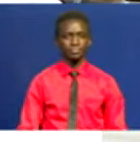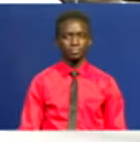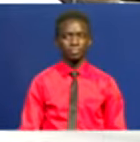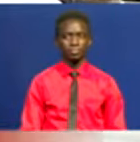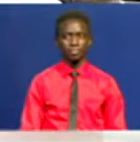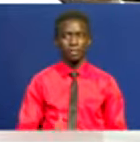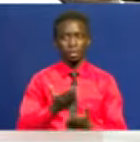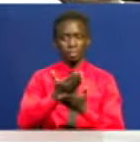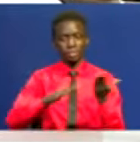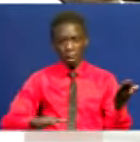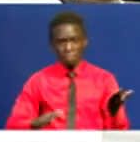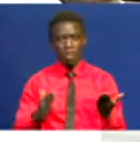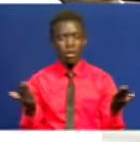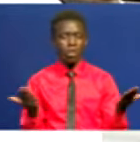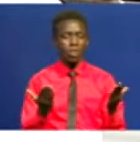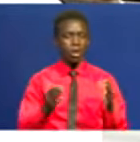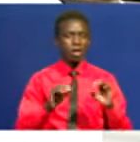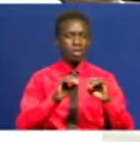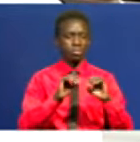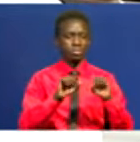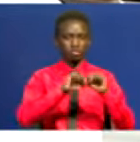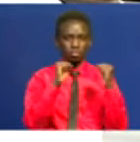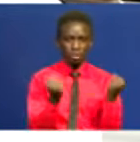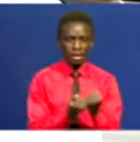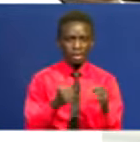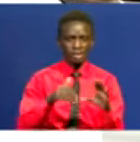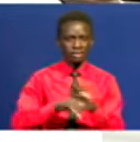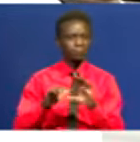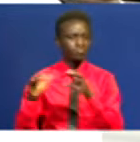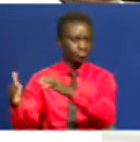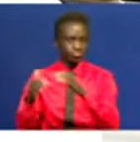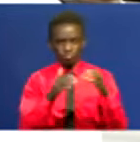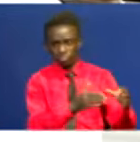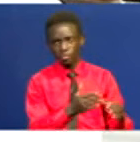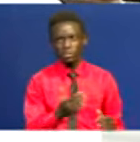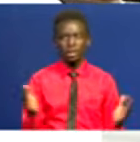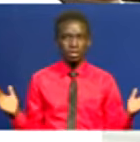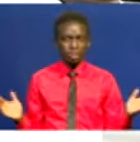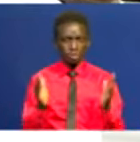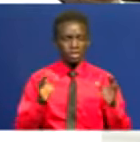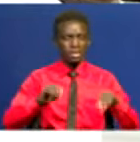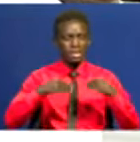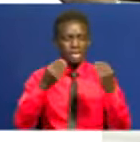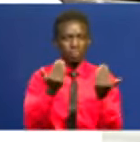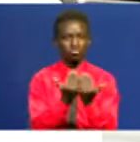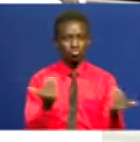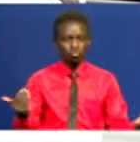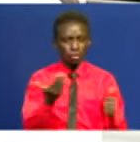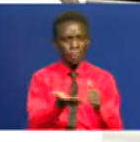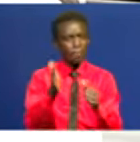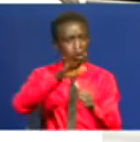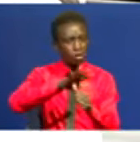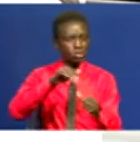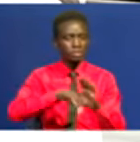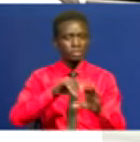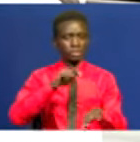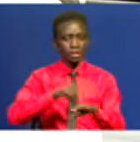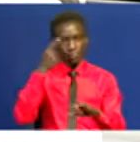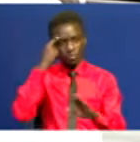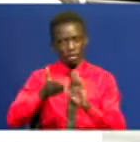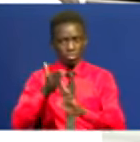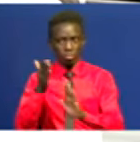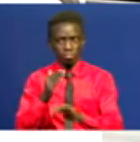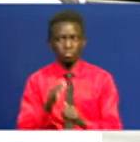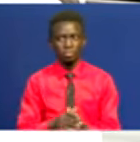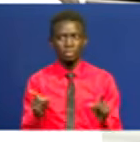Baadhi ya mashirika ya kijamii yanatoa wito wa ulinzi wa watoto kupewa kipaumbele wakati wa dharura. Mashirika hayo yakiwemo